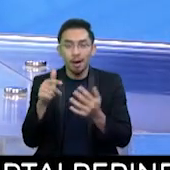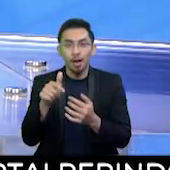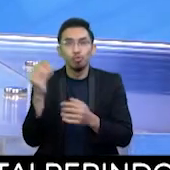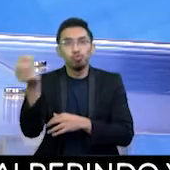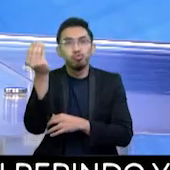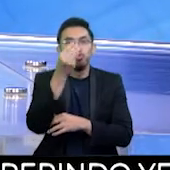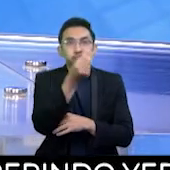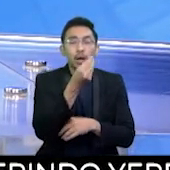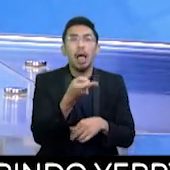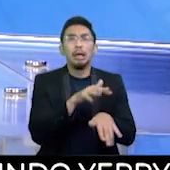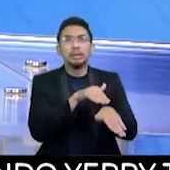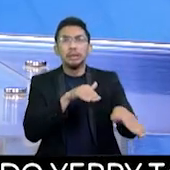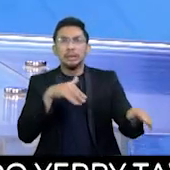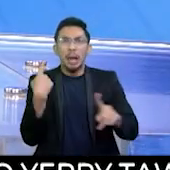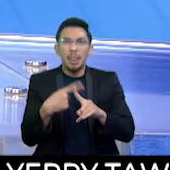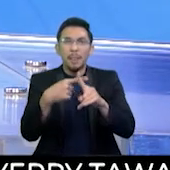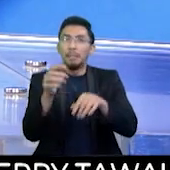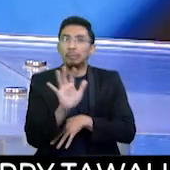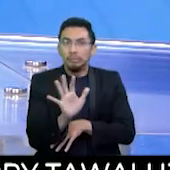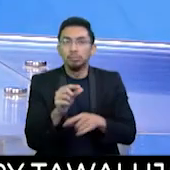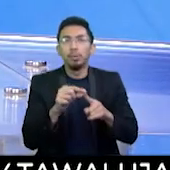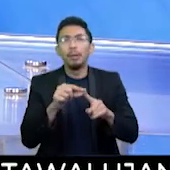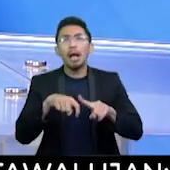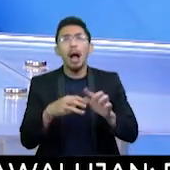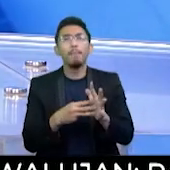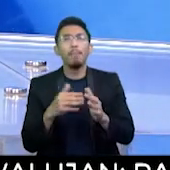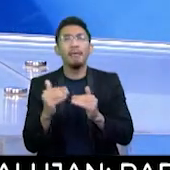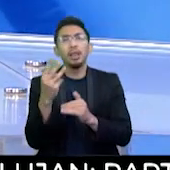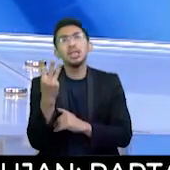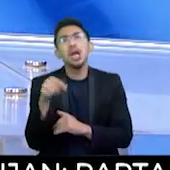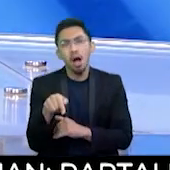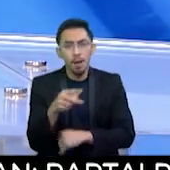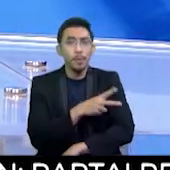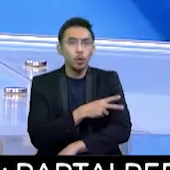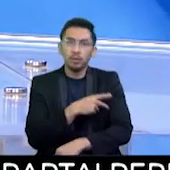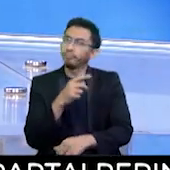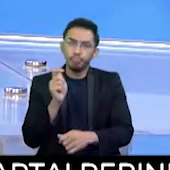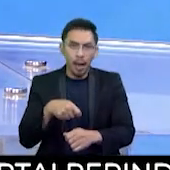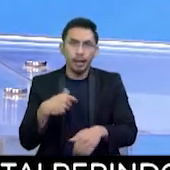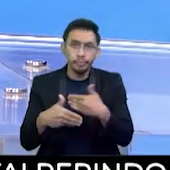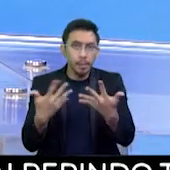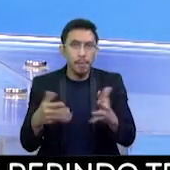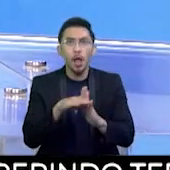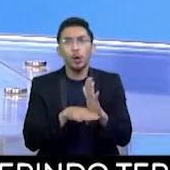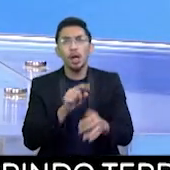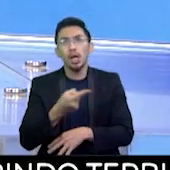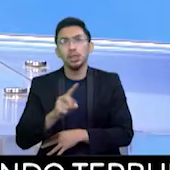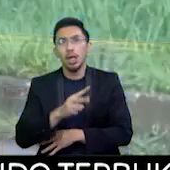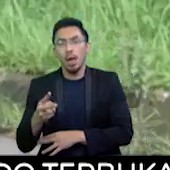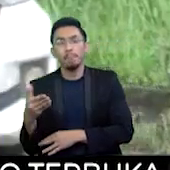kepadatan wisatawan saat pemberlakuan PPKM level 3, petugas memperlakukan aturan ganjil genap kendaraan yang menuju arah Puncak Bogor.